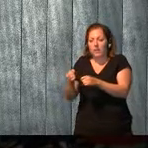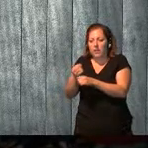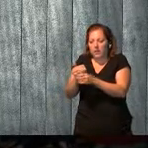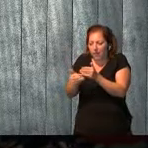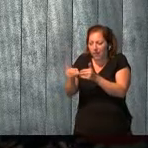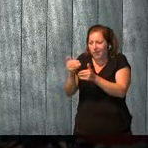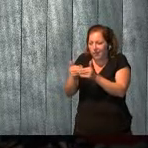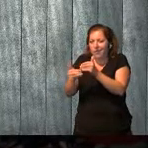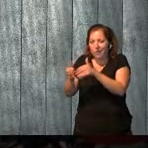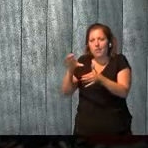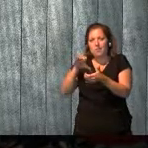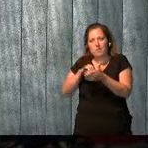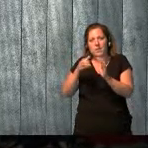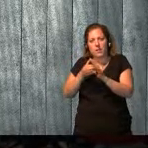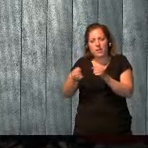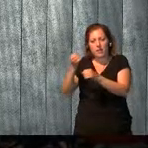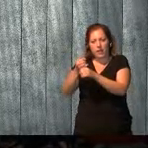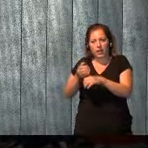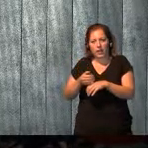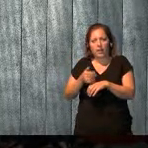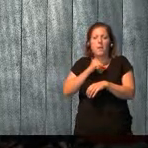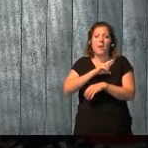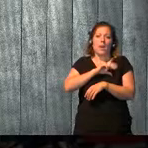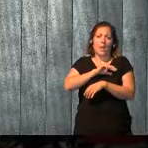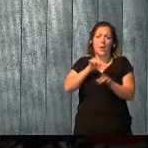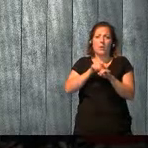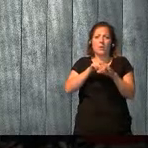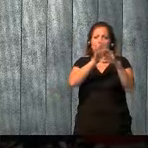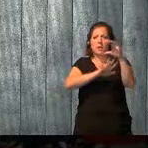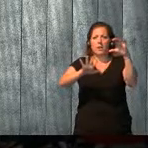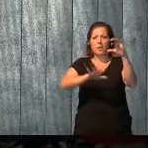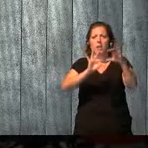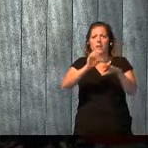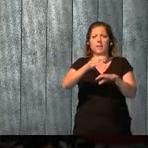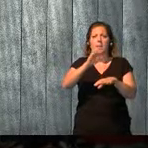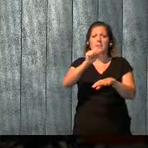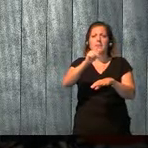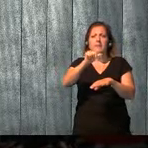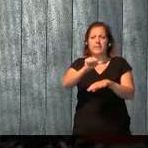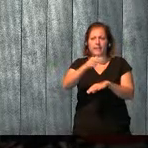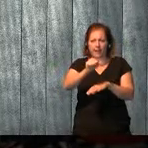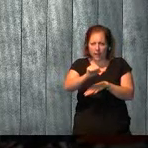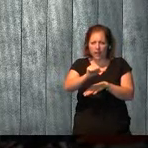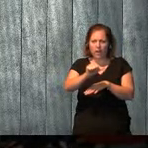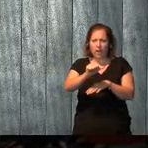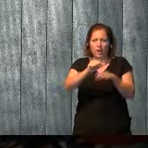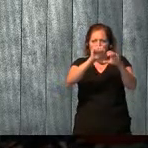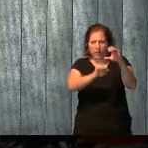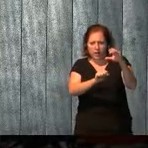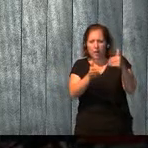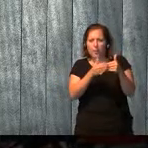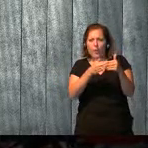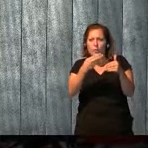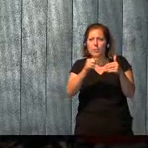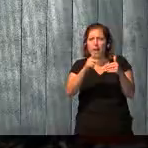difficilement. Il y a dans le pourtour de Rabat également une ville qui s'appelle Temsna, au sud de Casablanca, Al-Khiaïta, à côté de